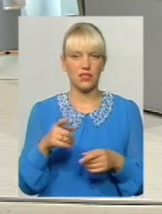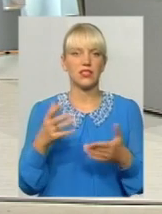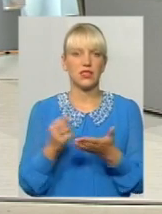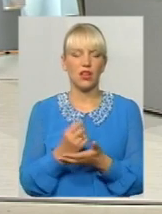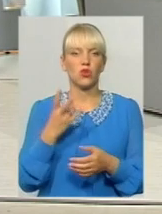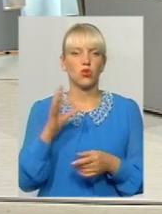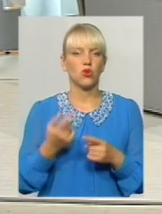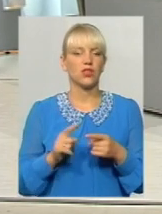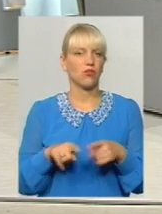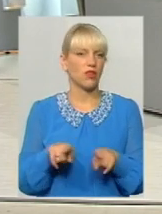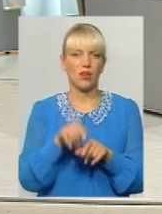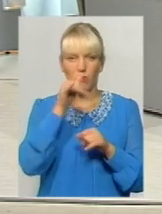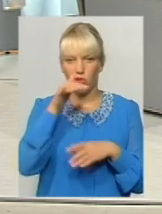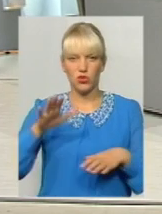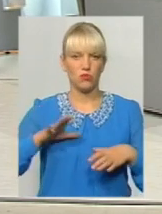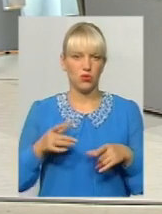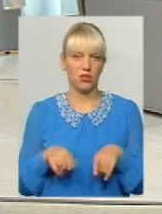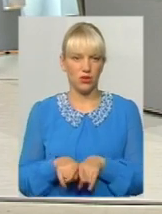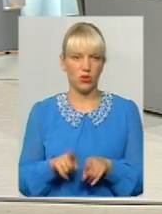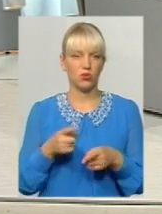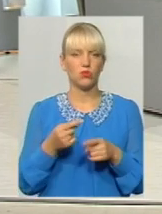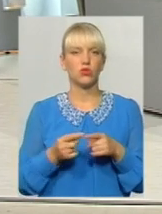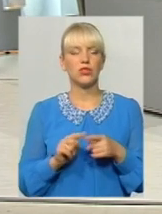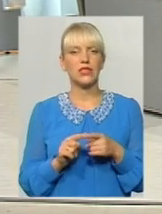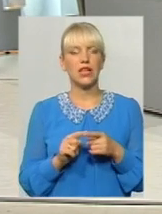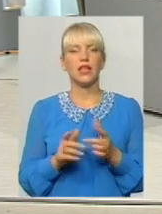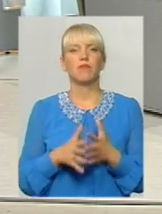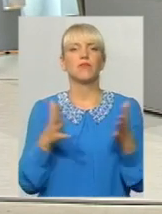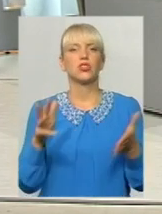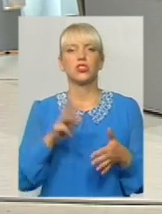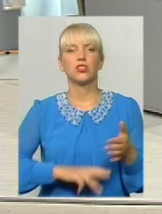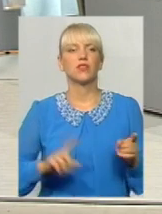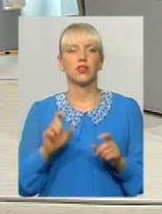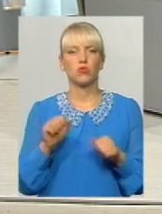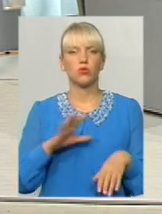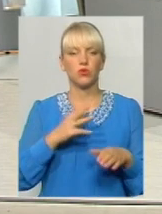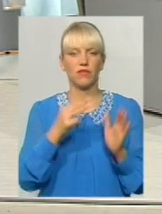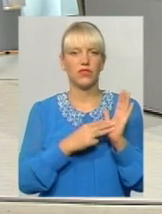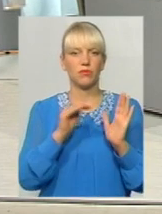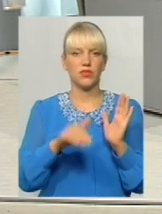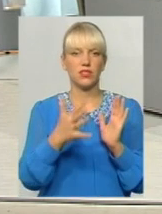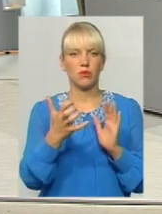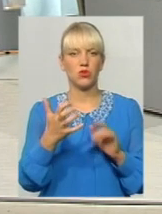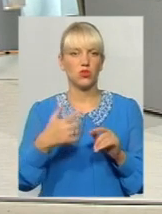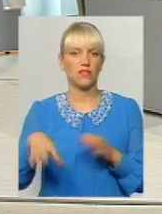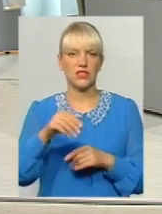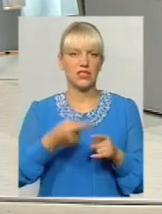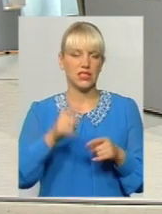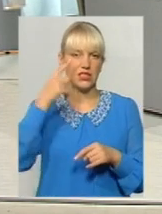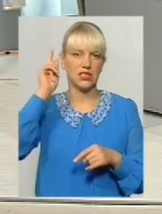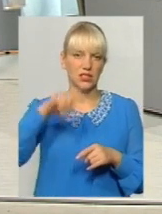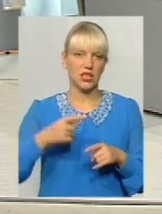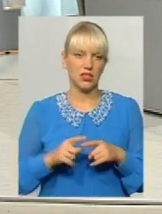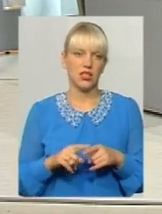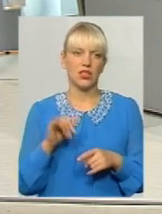не може бути, бо це є просто найбільший штраф, да, який там, наприклад, 8500, це всі знають, да, там за прострочення